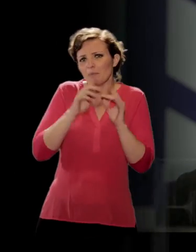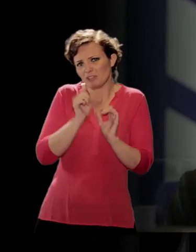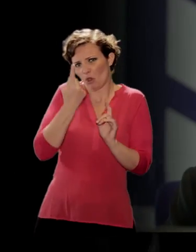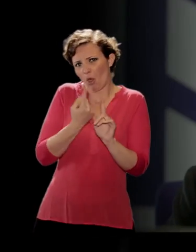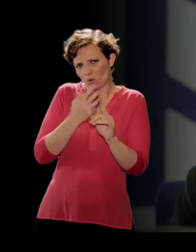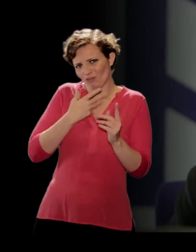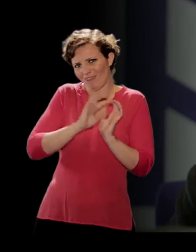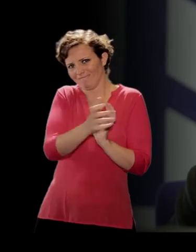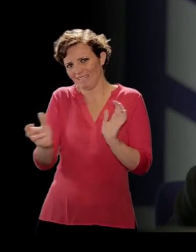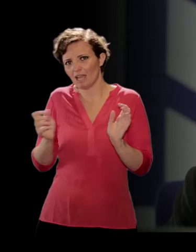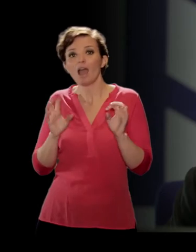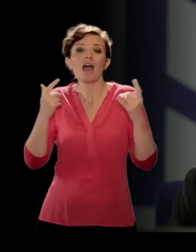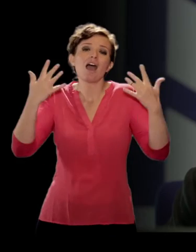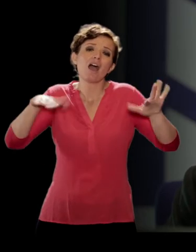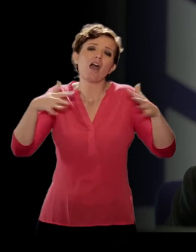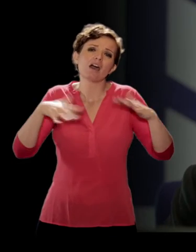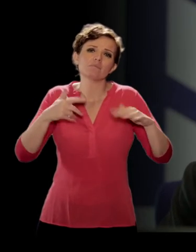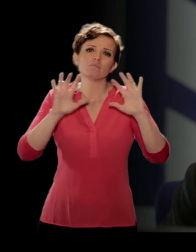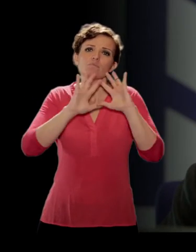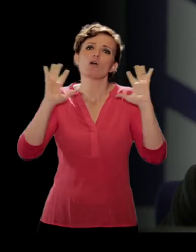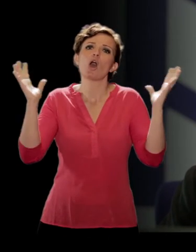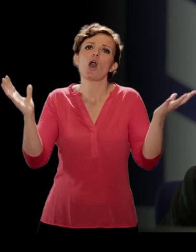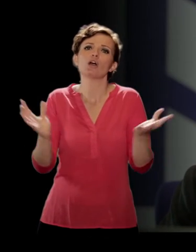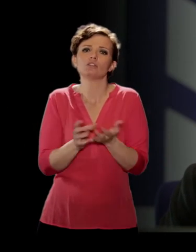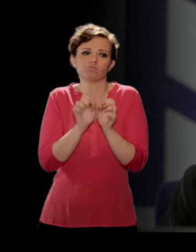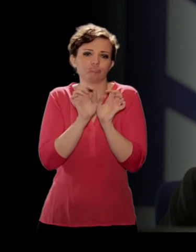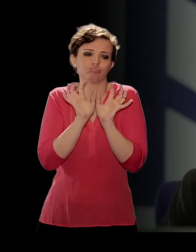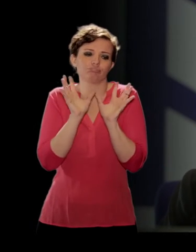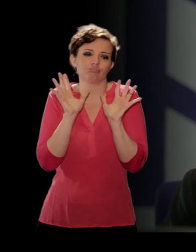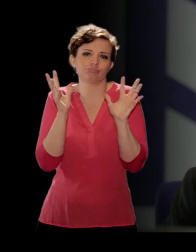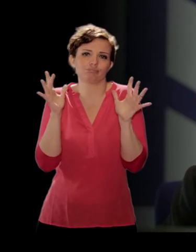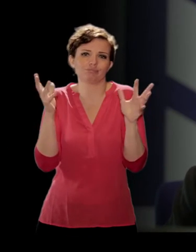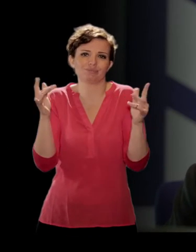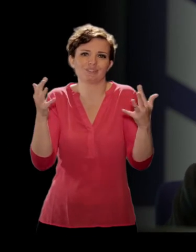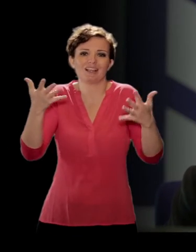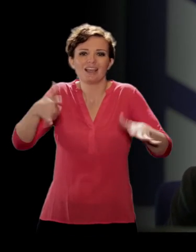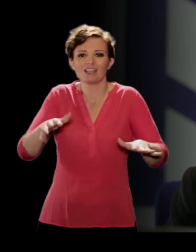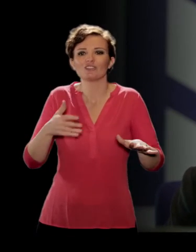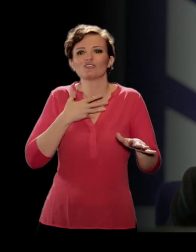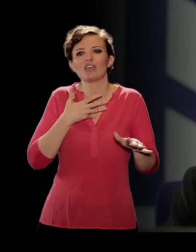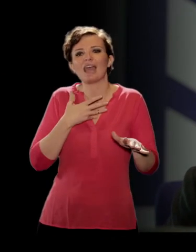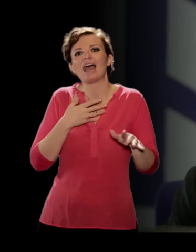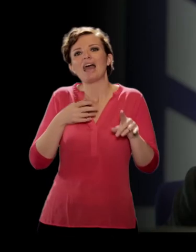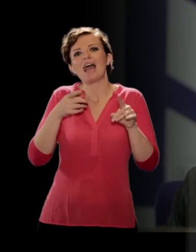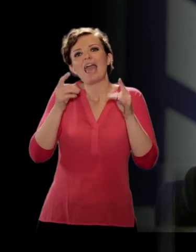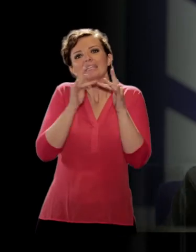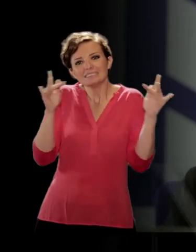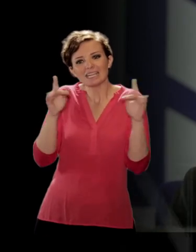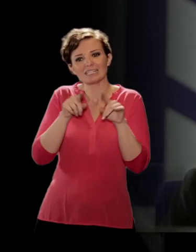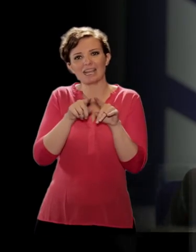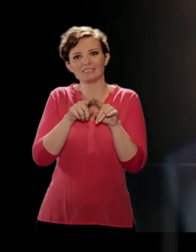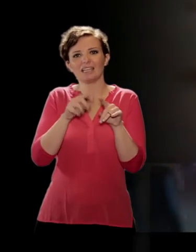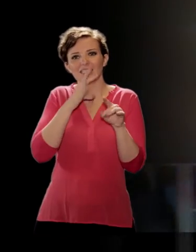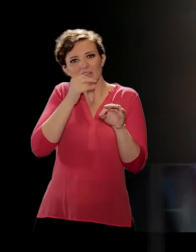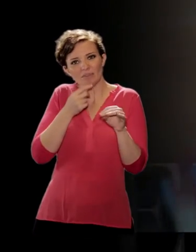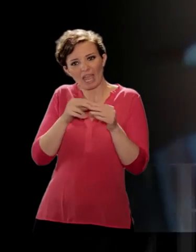aspetti. Ormai il mondo è invaso, è pervaso da piccoli oggetti che hanno una grande capacità di acquisire